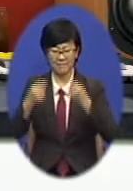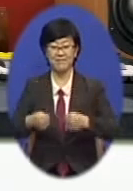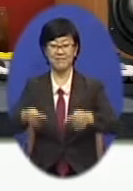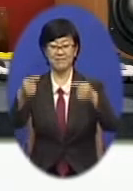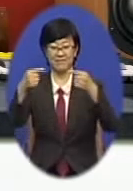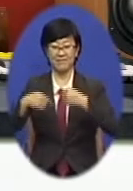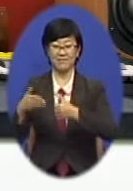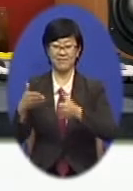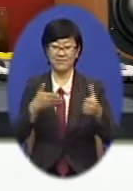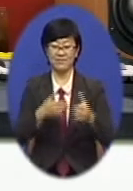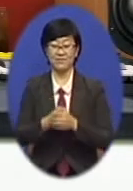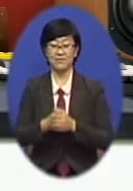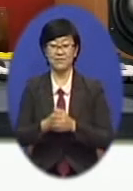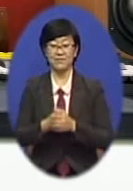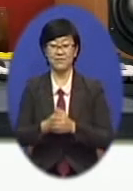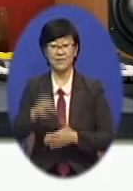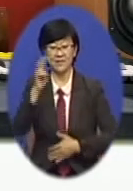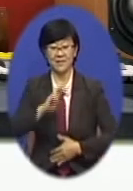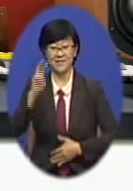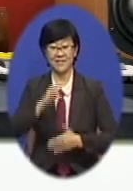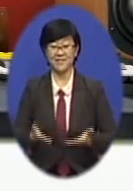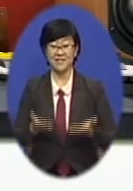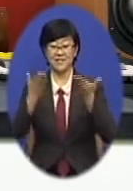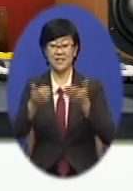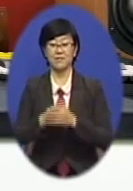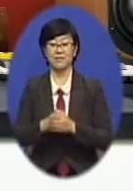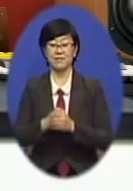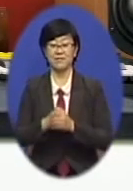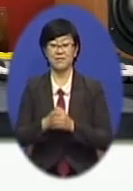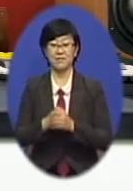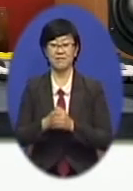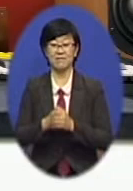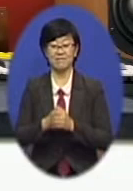심사 부탁드리겠습니다. 네, 음악 드리겠습니다. 숨어오는 바람